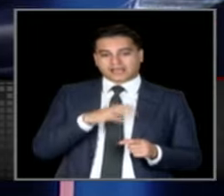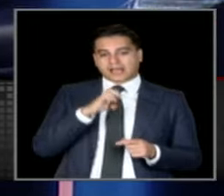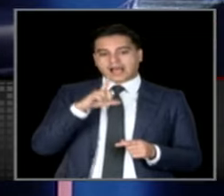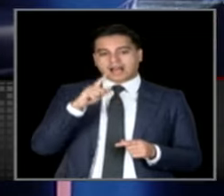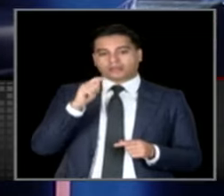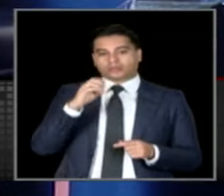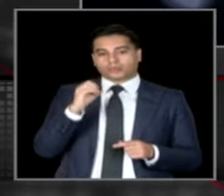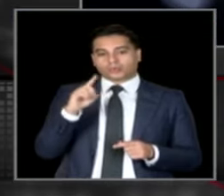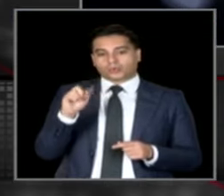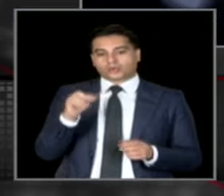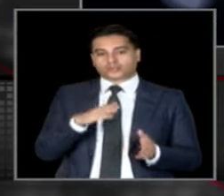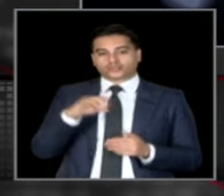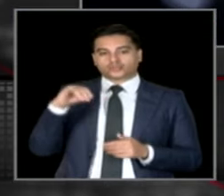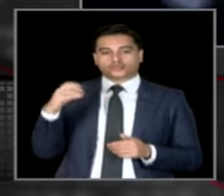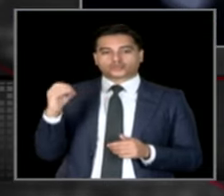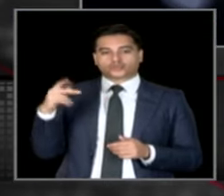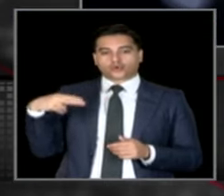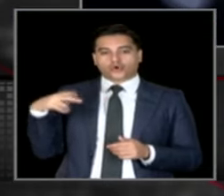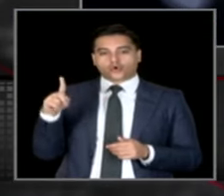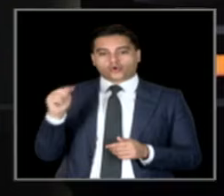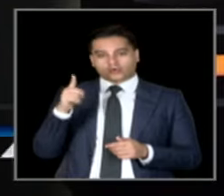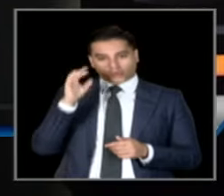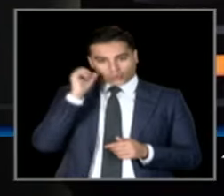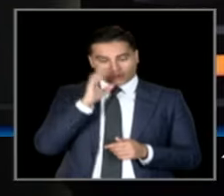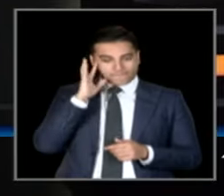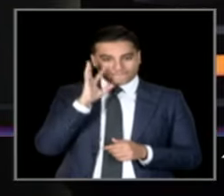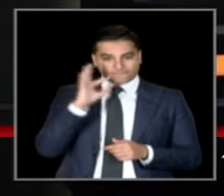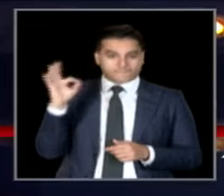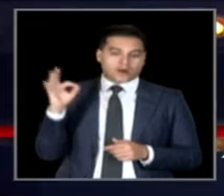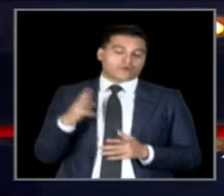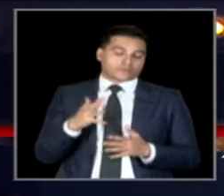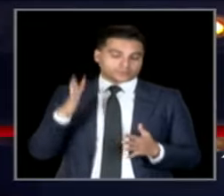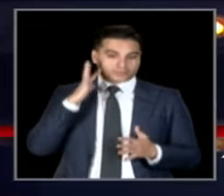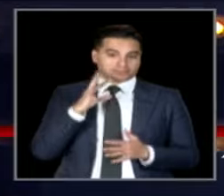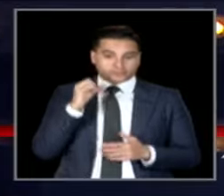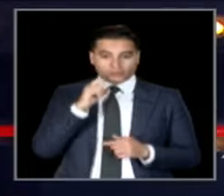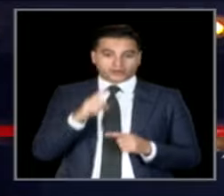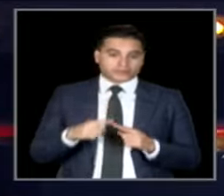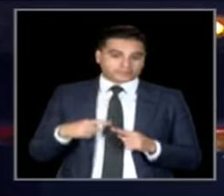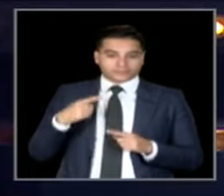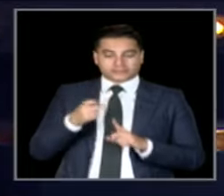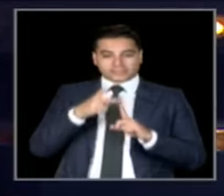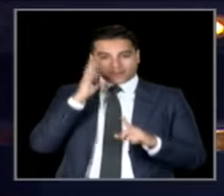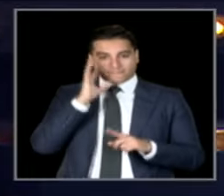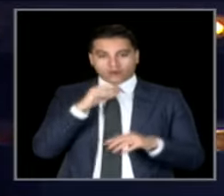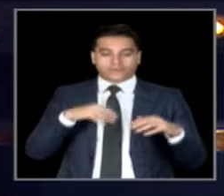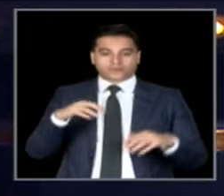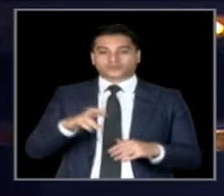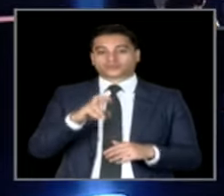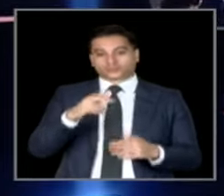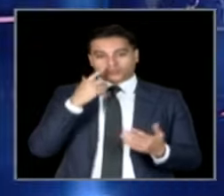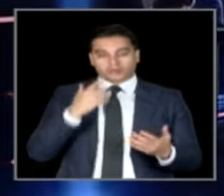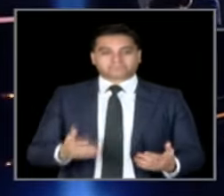والأغنية دي حلوة جدا، اسمعوها. أغنية ساكريفايس دي أغنية عظيمة. السؤال اللي جاي لوحات ومعالم، والسؤال